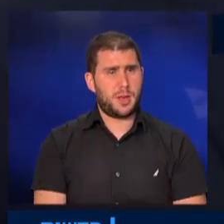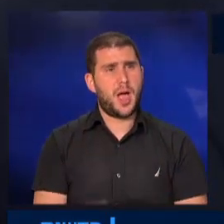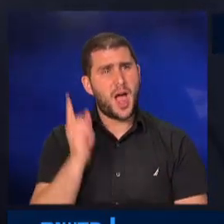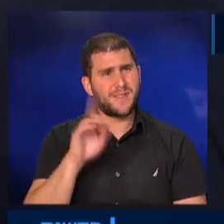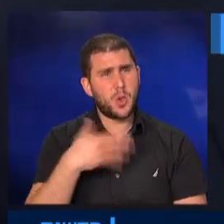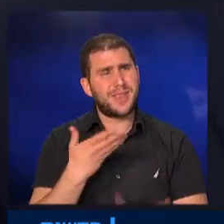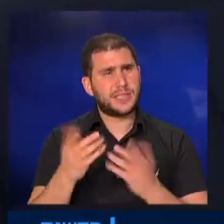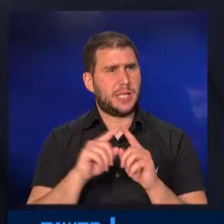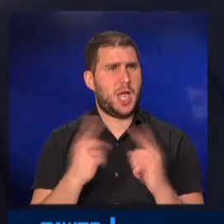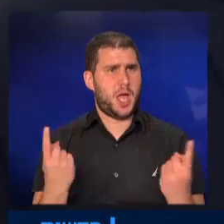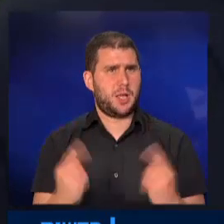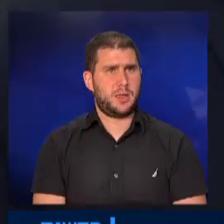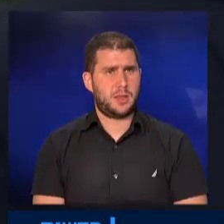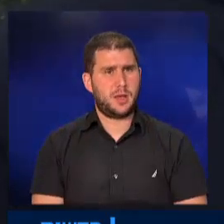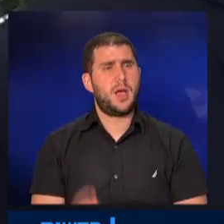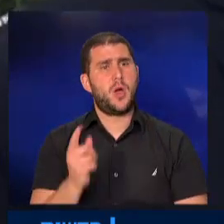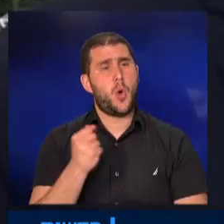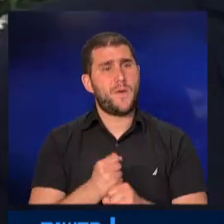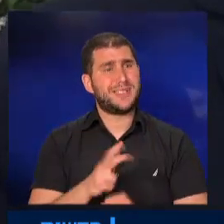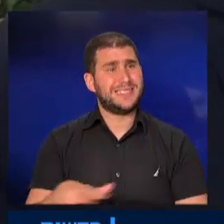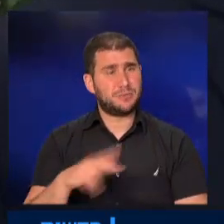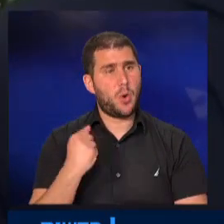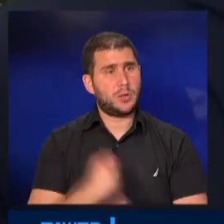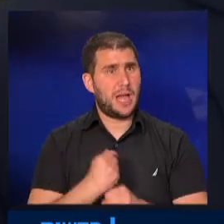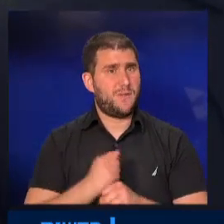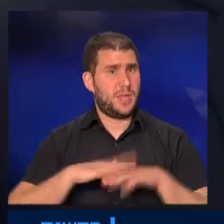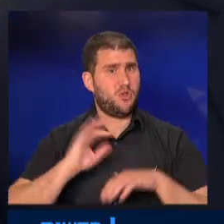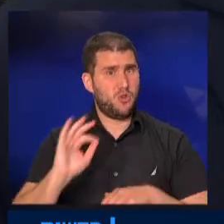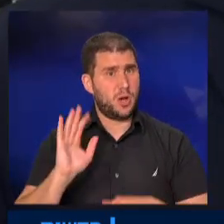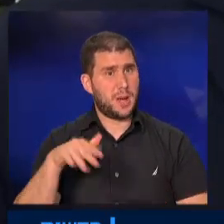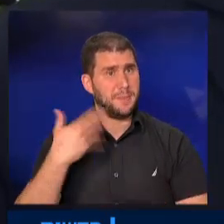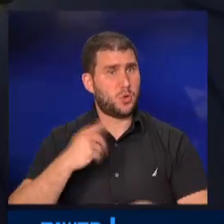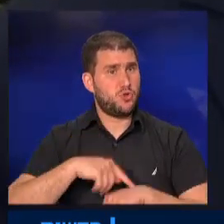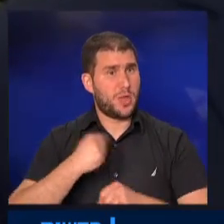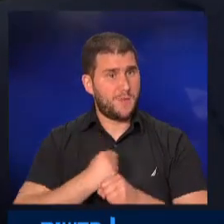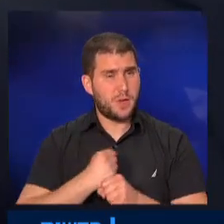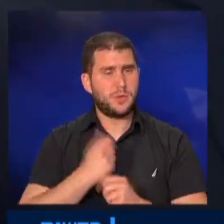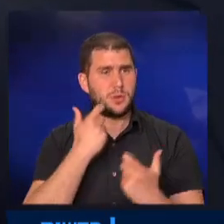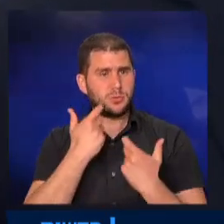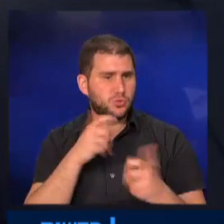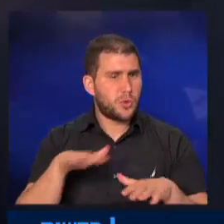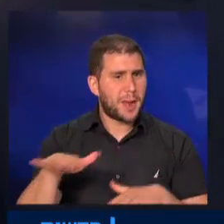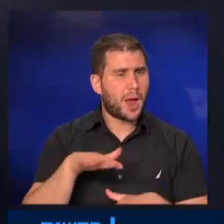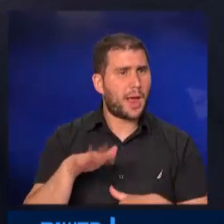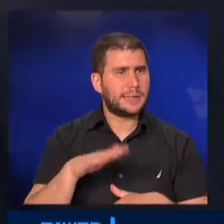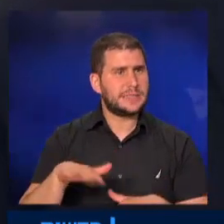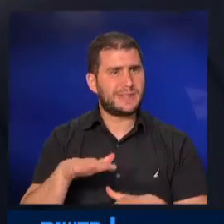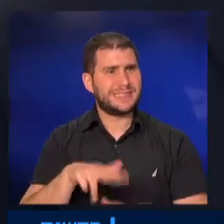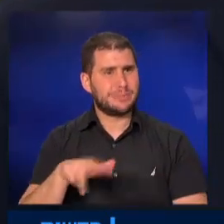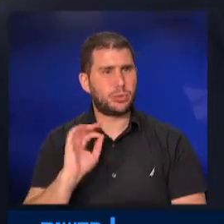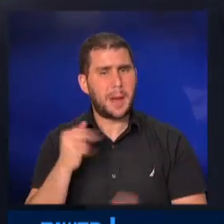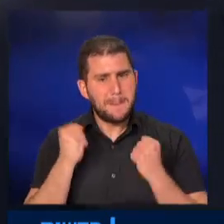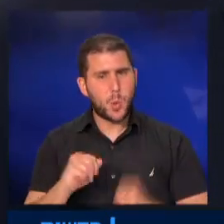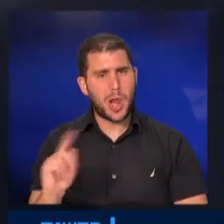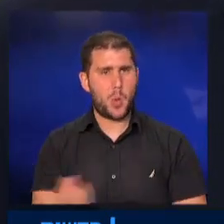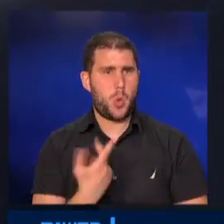להיות התייחסות אחרת. עובד ציבור שעושה את העבודה שלו גם מחוץ לשעות העבודה, ושומר על הסביבה הציבורית שתהיה בטוחה